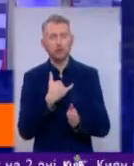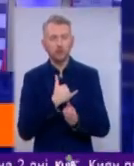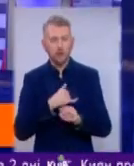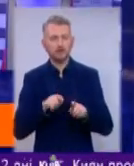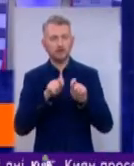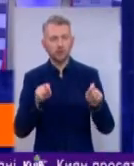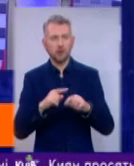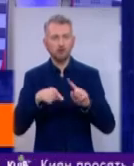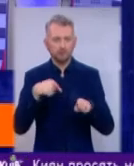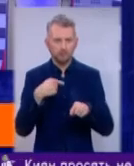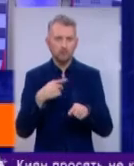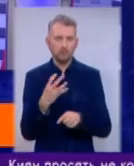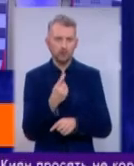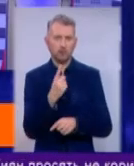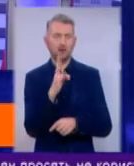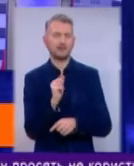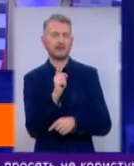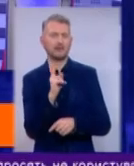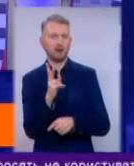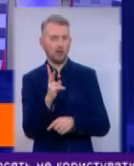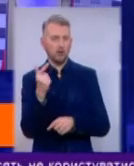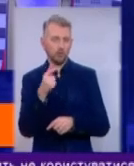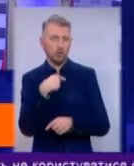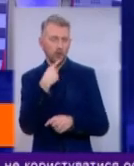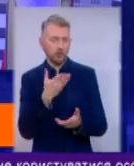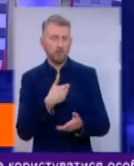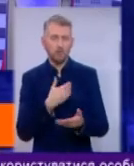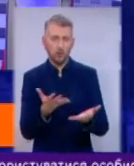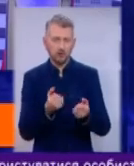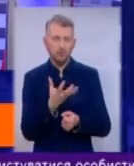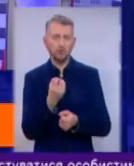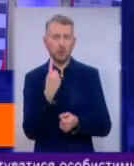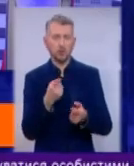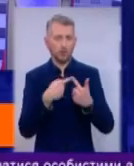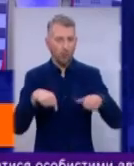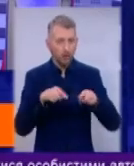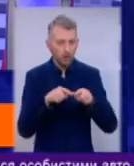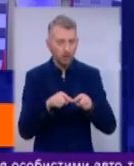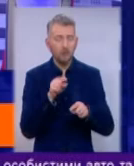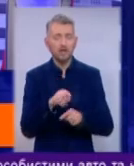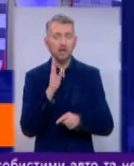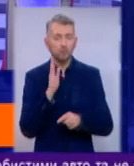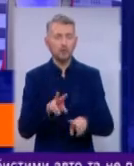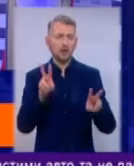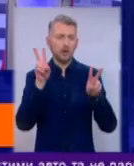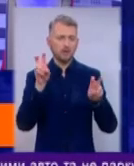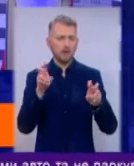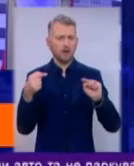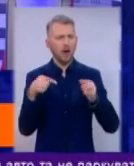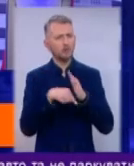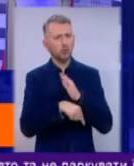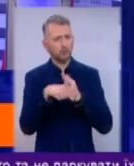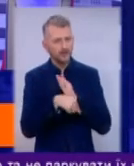чергове НАЗК. Ну, от, грубо кажучи, от, погоджуючись знову ж таки з колегами, ми отримаємо просто ще один орган, який буде називатися